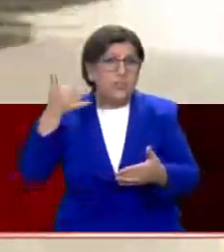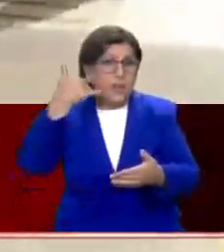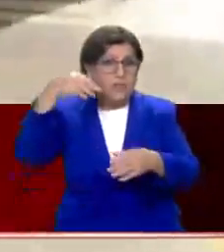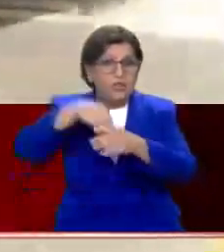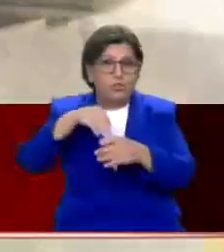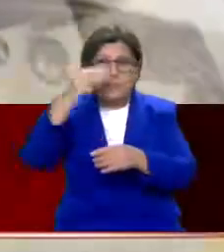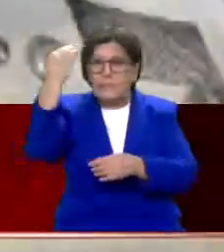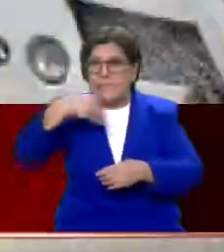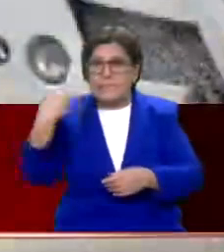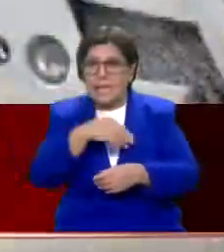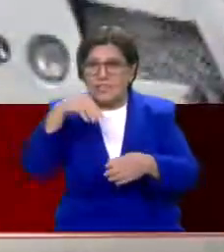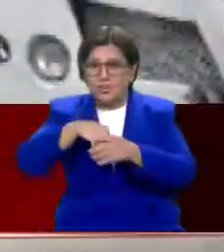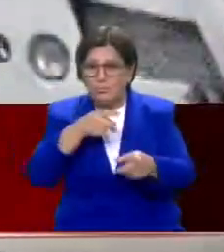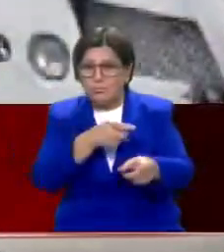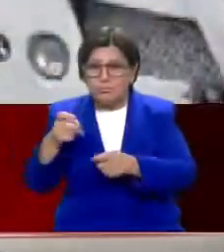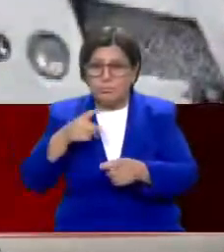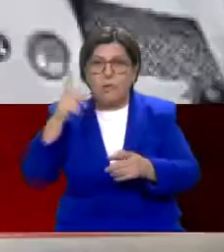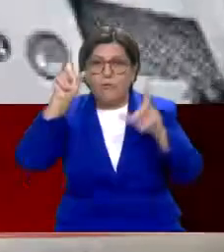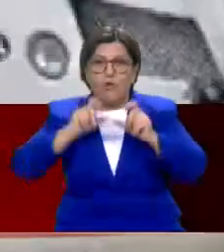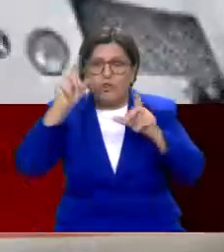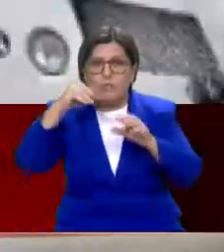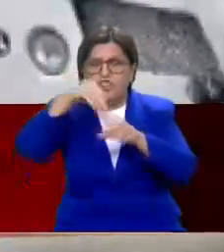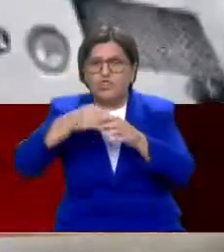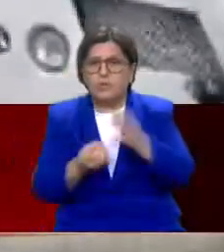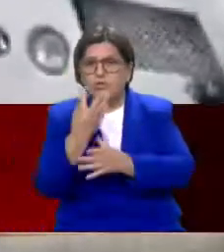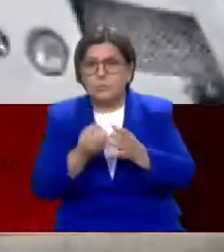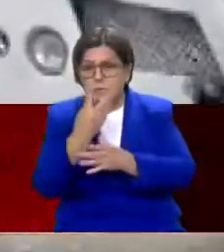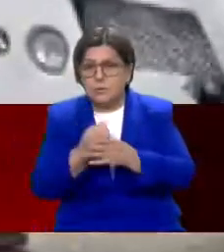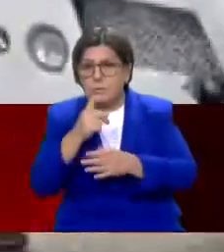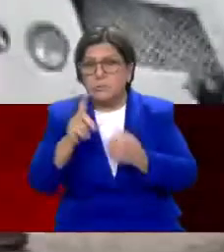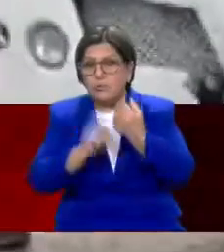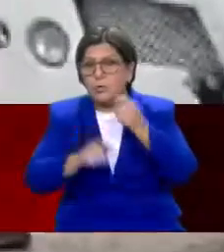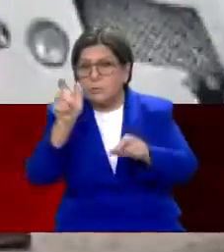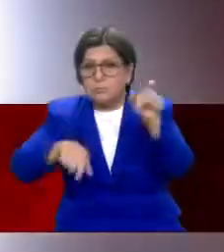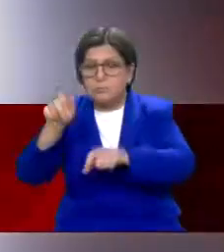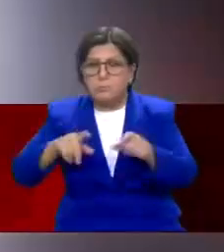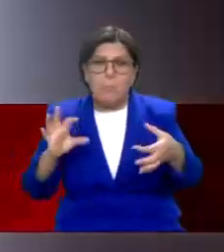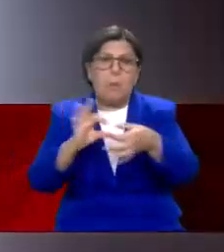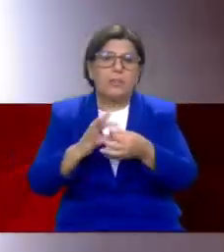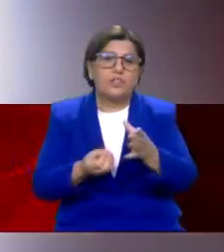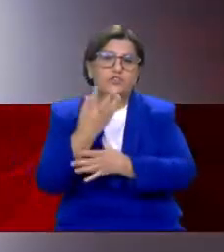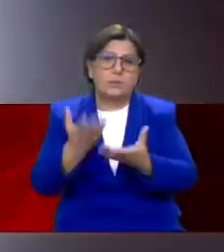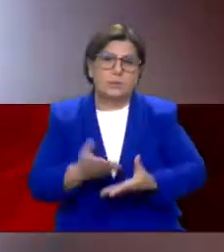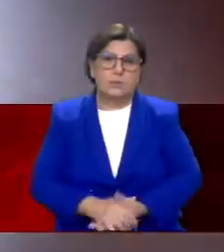kilise saldırısında kullanılan otomobilin fotoğrafları çıktı. Ayrıca Rus teröristle de bağlantısı vardı.